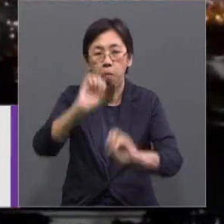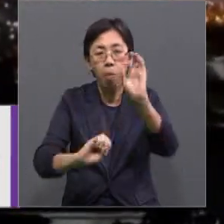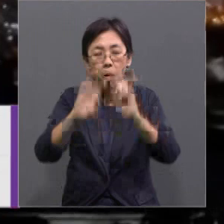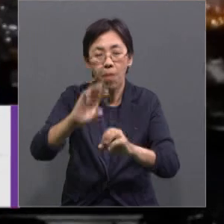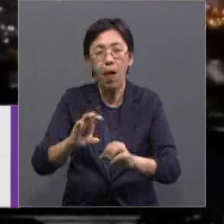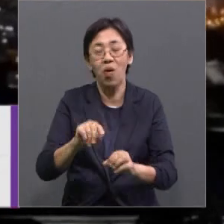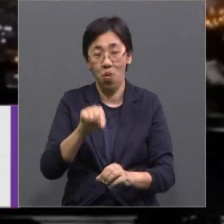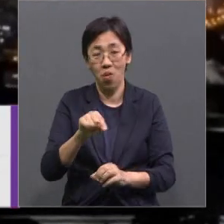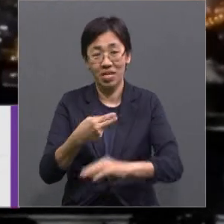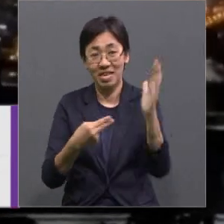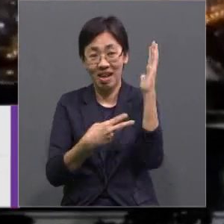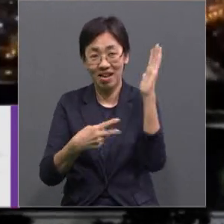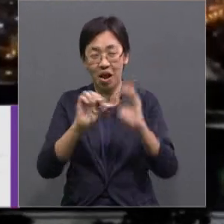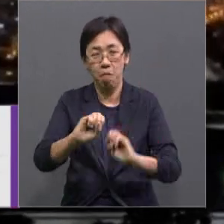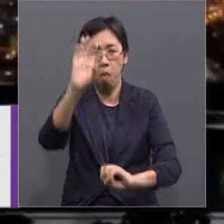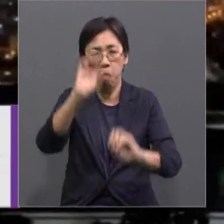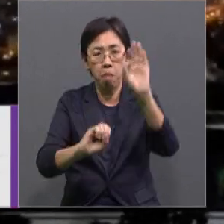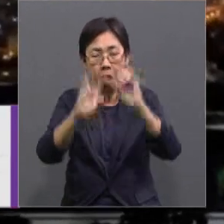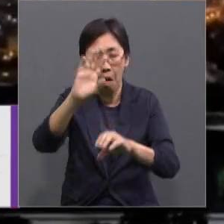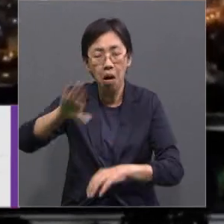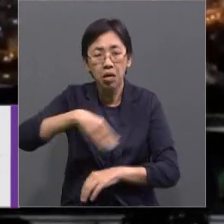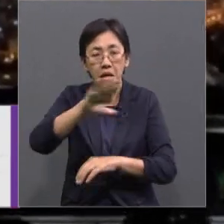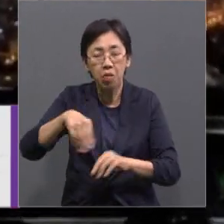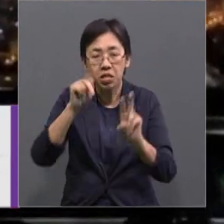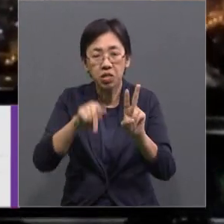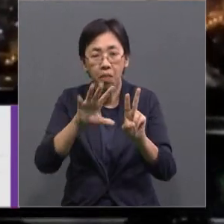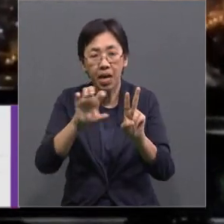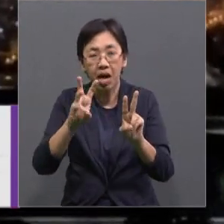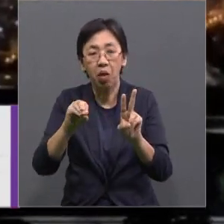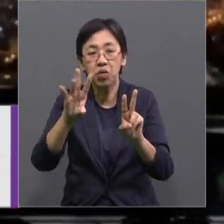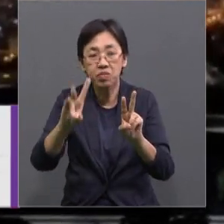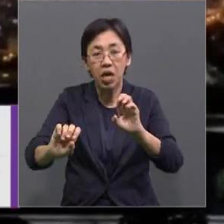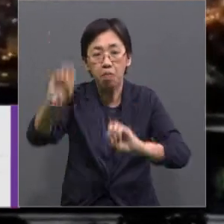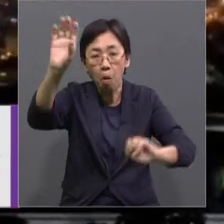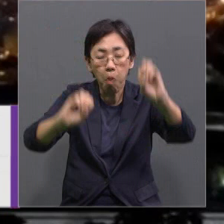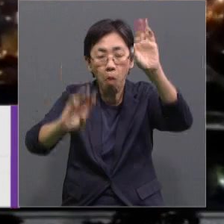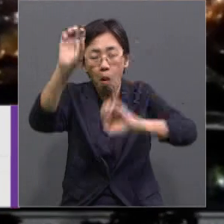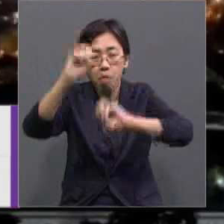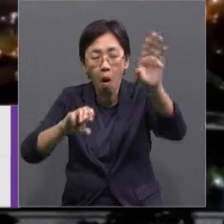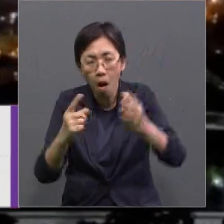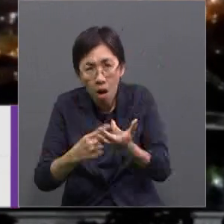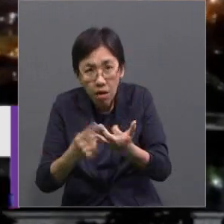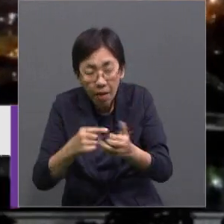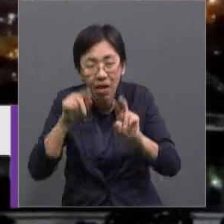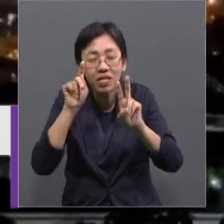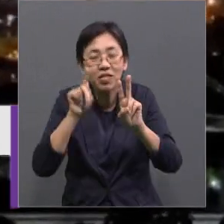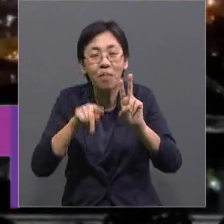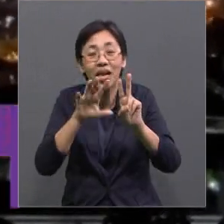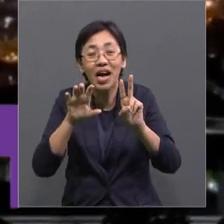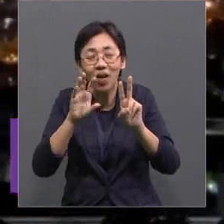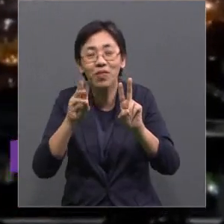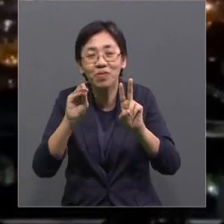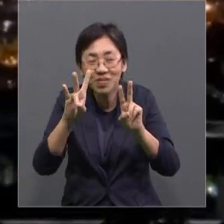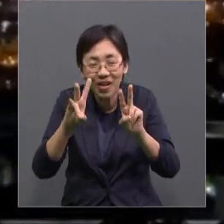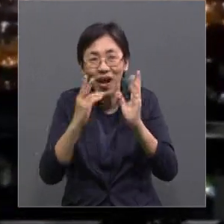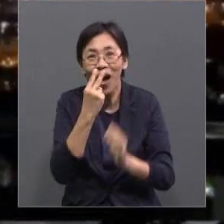ใหญ่โดยปีนี้ค่ะว่าทราบมาว่ามีจำนวนถึง 2,567 นัดเลยนะคะที่จะมาสร้างความตื่นตาตื่นใจสร้าง